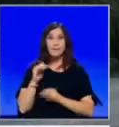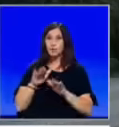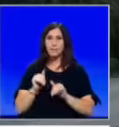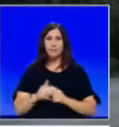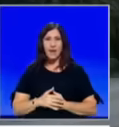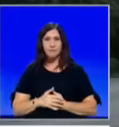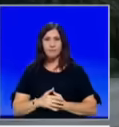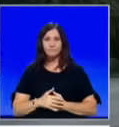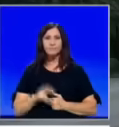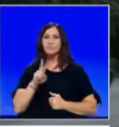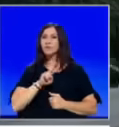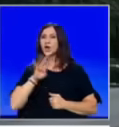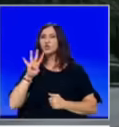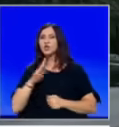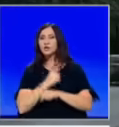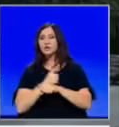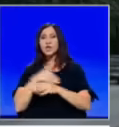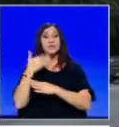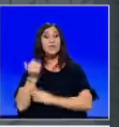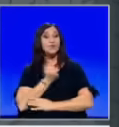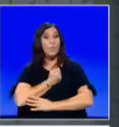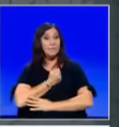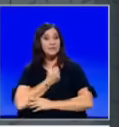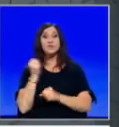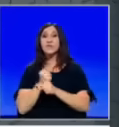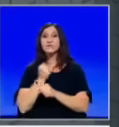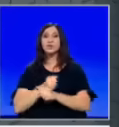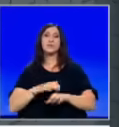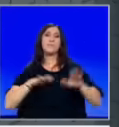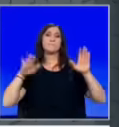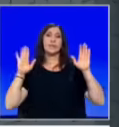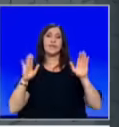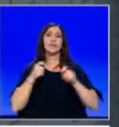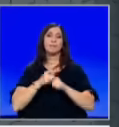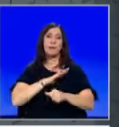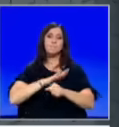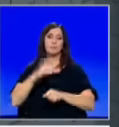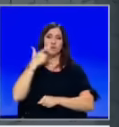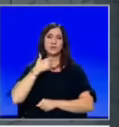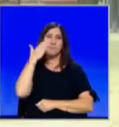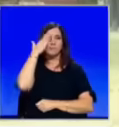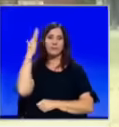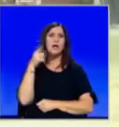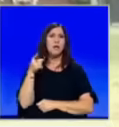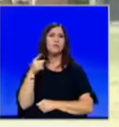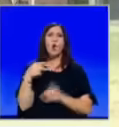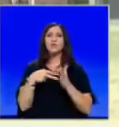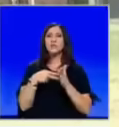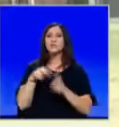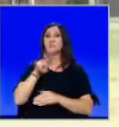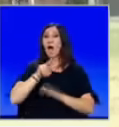приемем. 24 часа след убийствата извършителят се предаде, направи пълни самопризнания. Той е